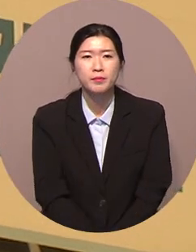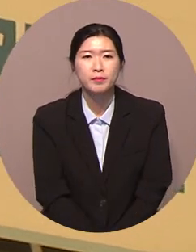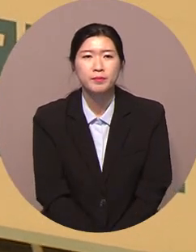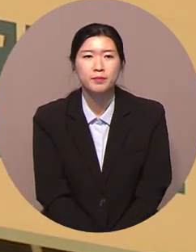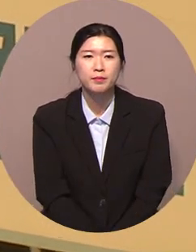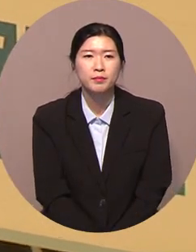밝혔습니다